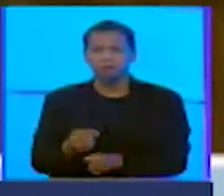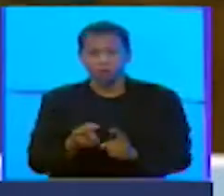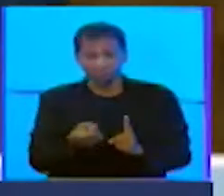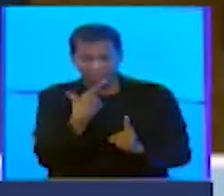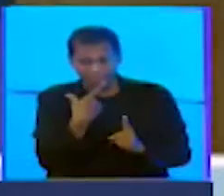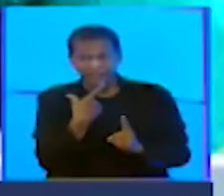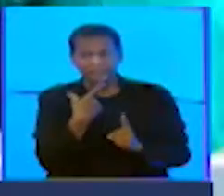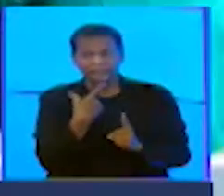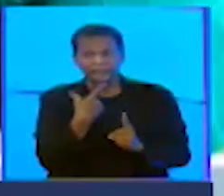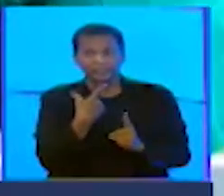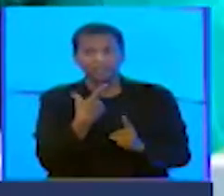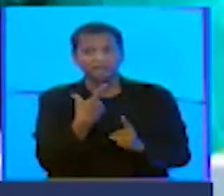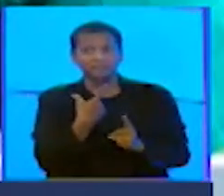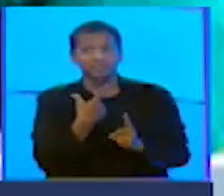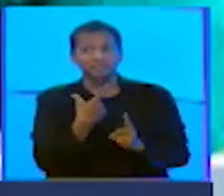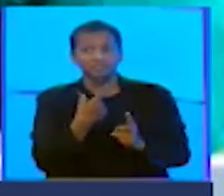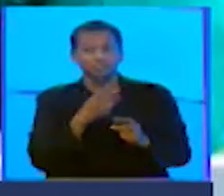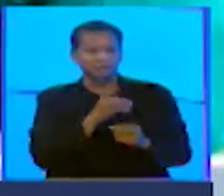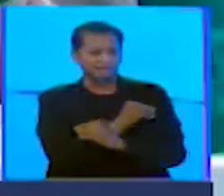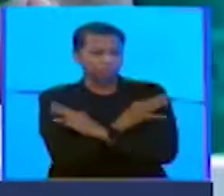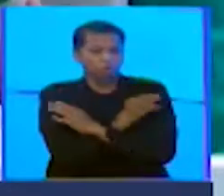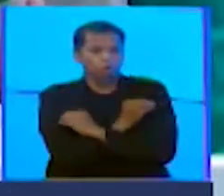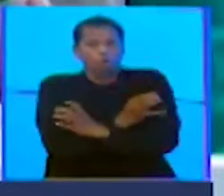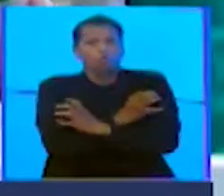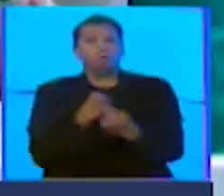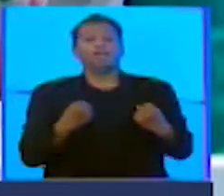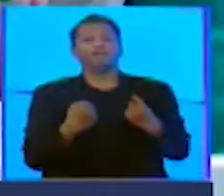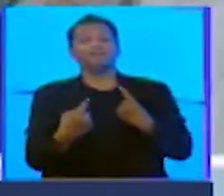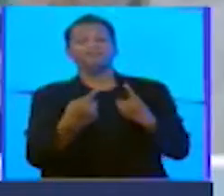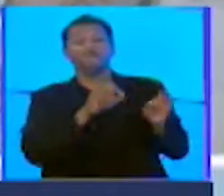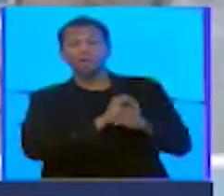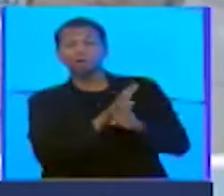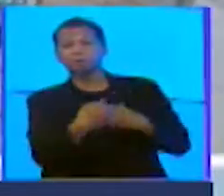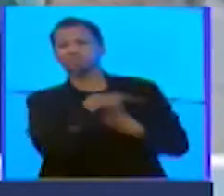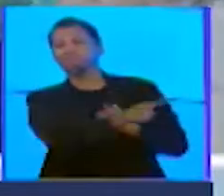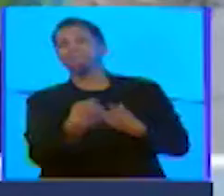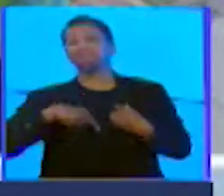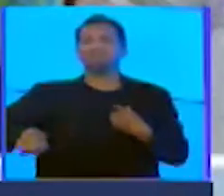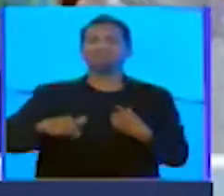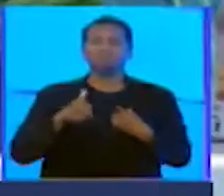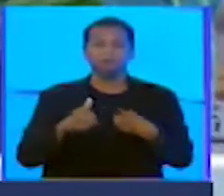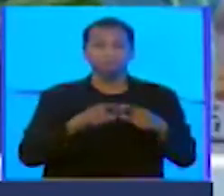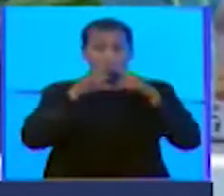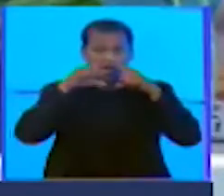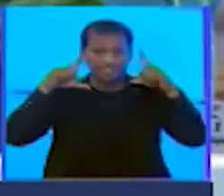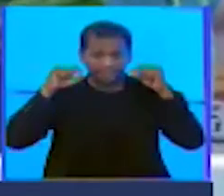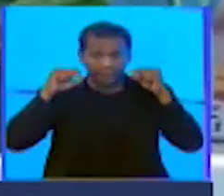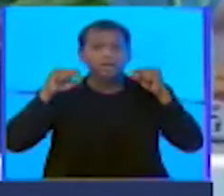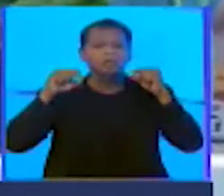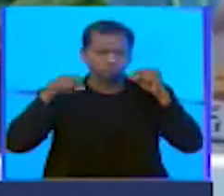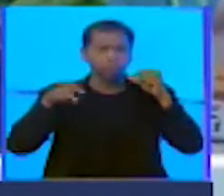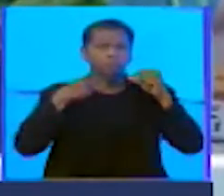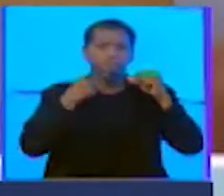membantu bus bahwa imun mereka dan juga untuk masker training staff medis juga harapannya bisa